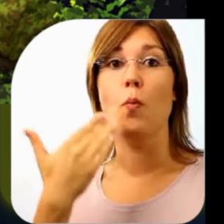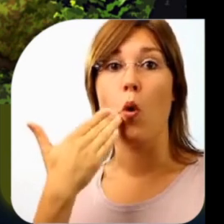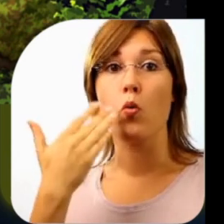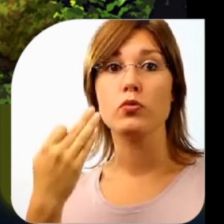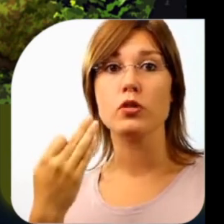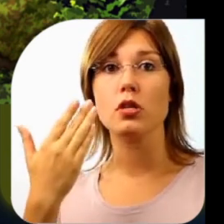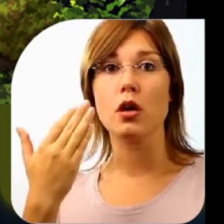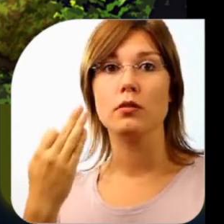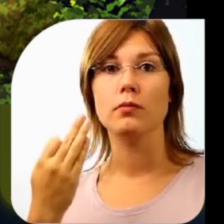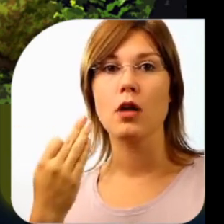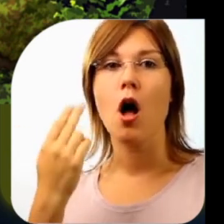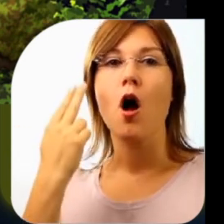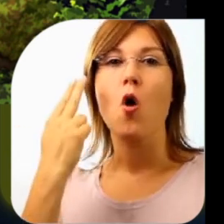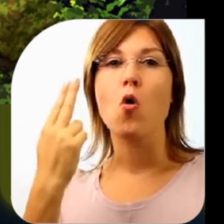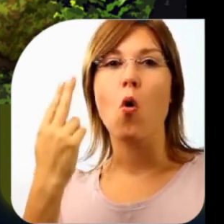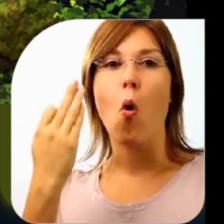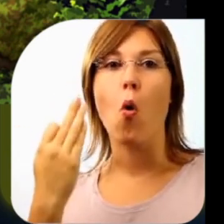du monstre